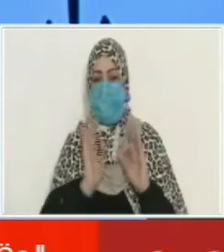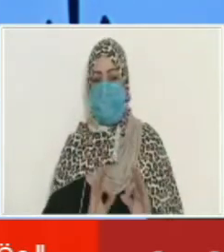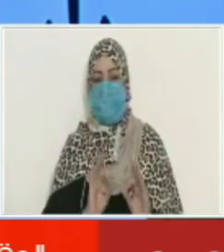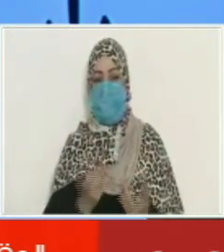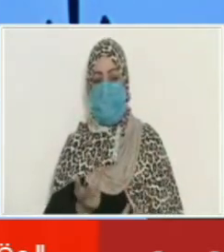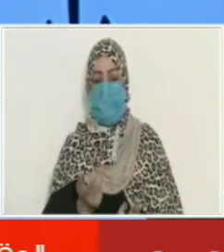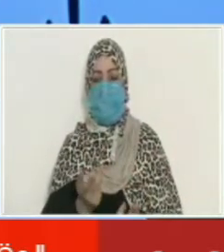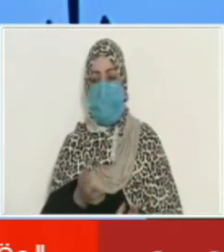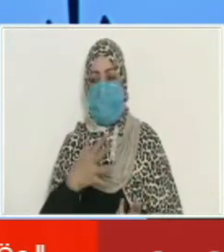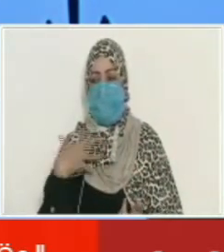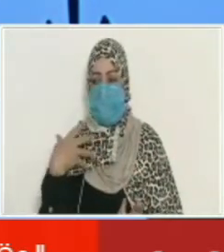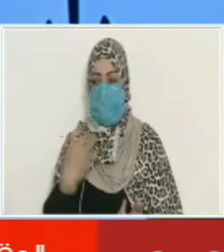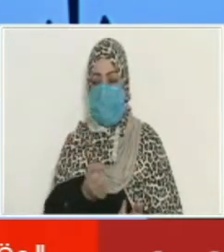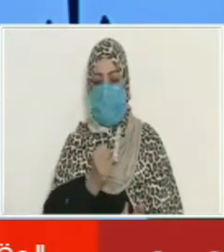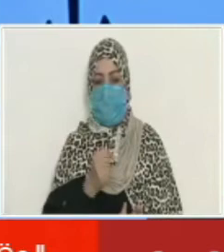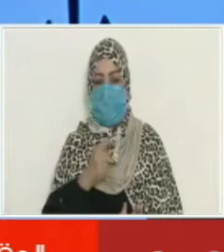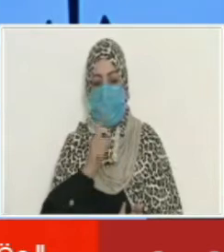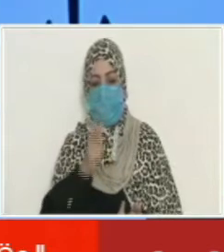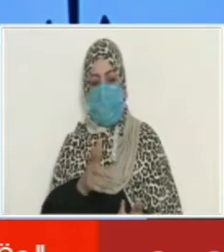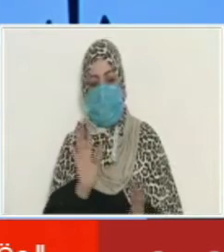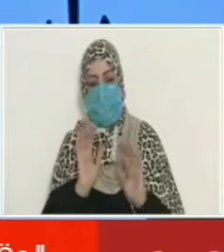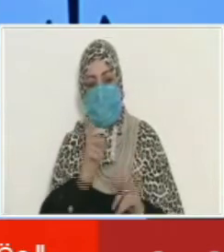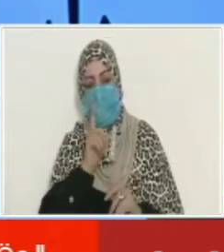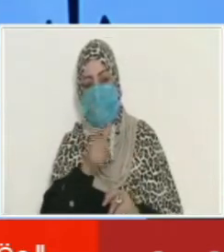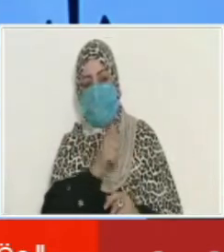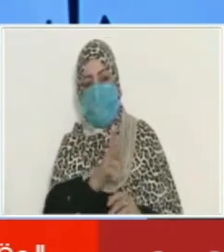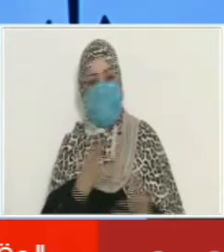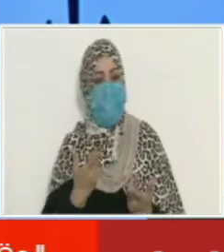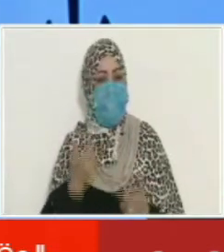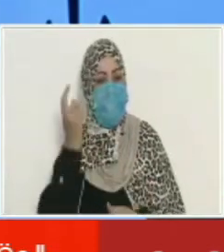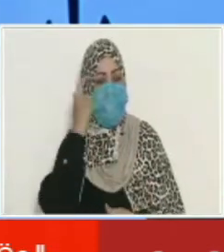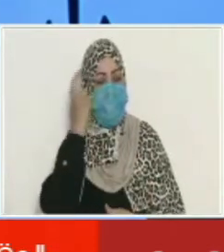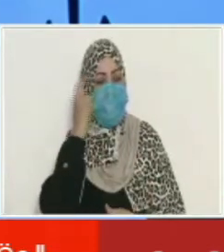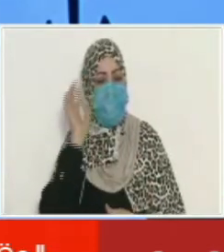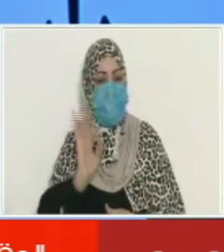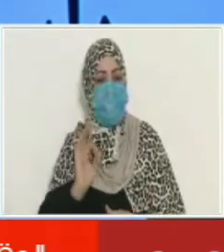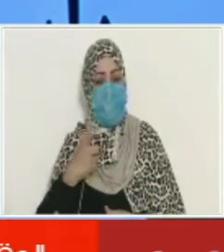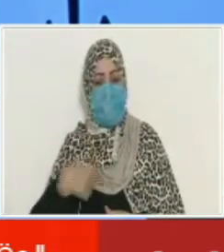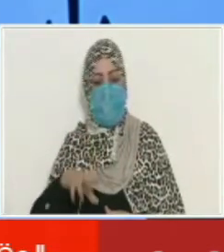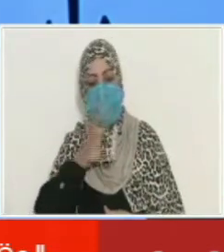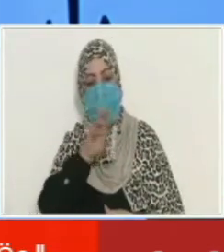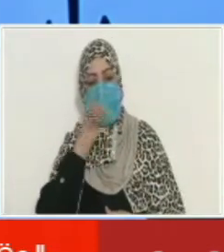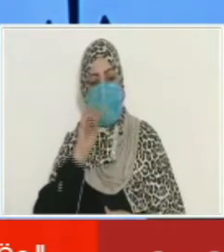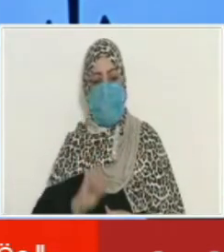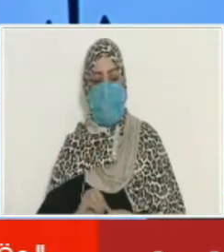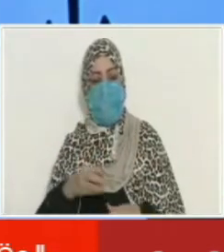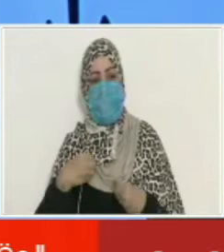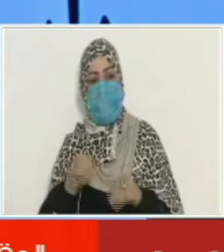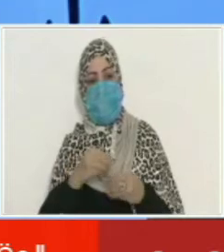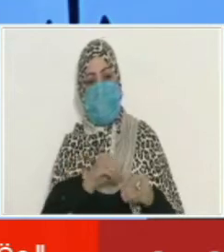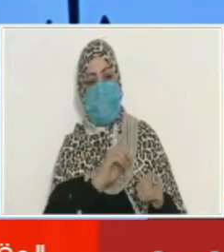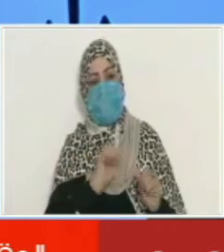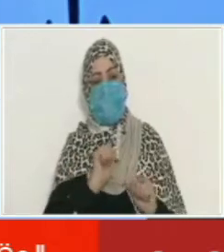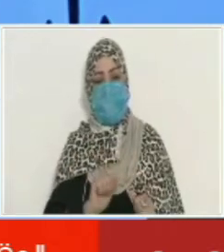شراء السلعة فقط أو قصد إلى الدخول في المسابقة؟ دفع المال للدخول في المسابقة يجعلها من